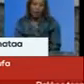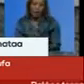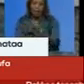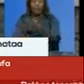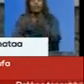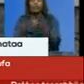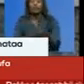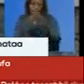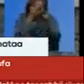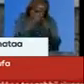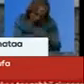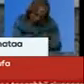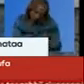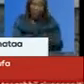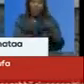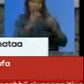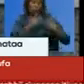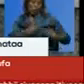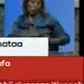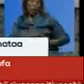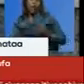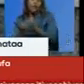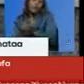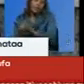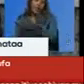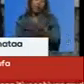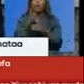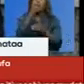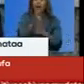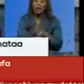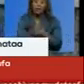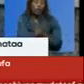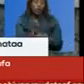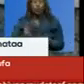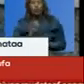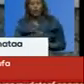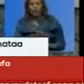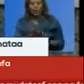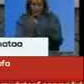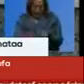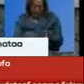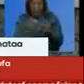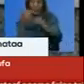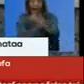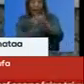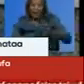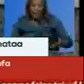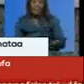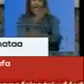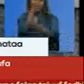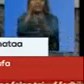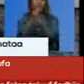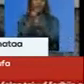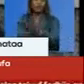እንዲሁም ክብር በብዙ ልባዊ ፍቅር ሳቀርብ በቀጣይም ልጆቻችን የዚች ሀገር ህዳሴ